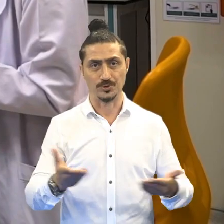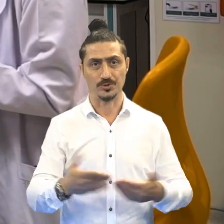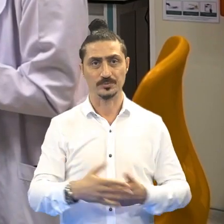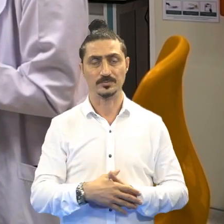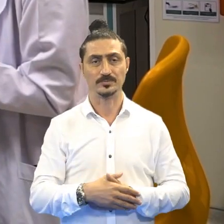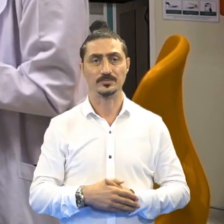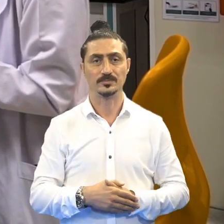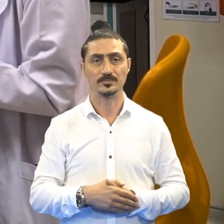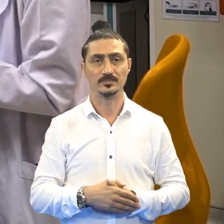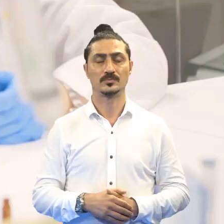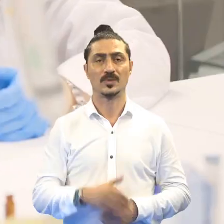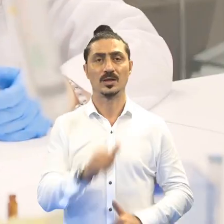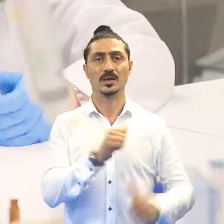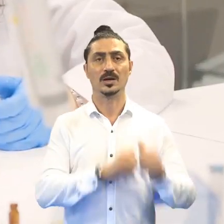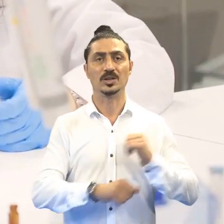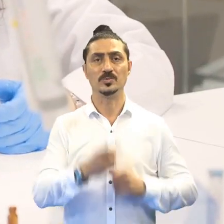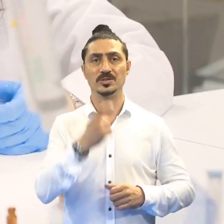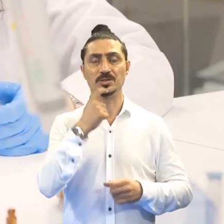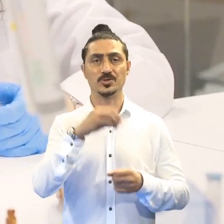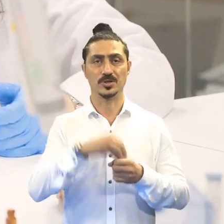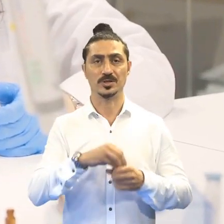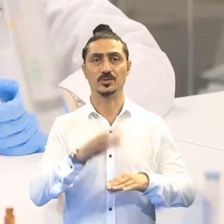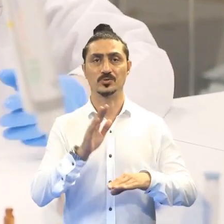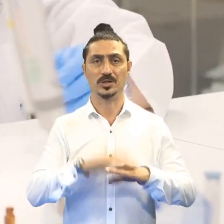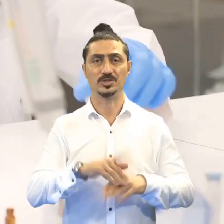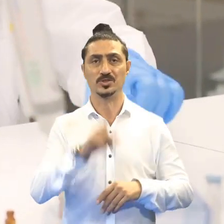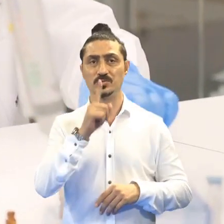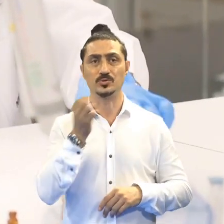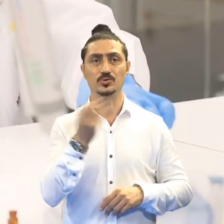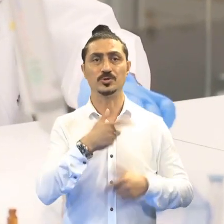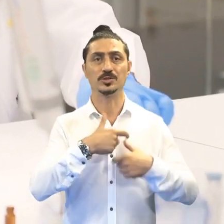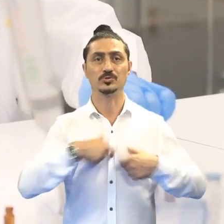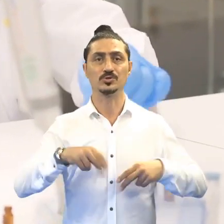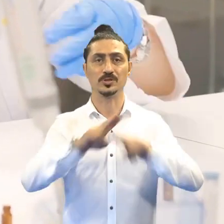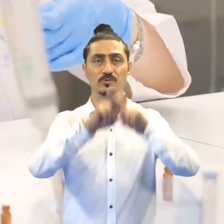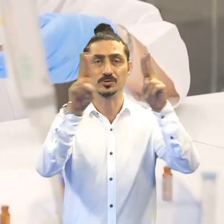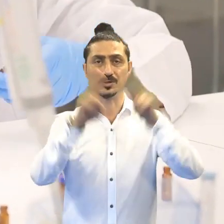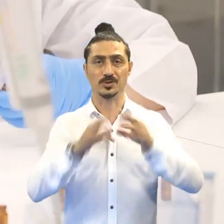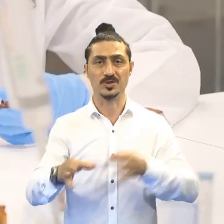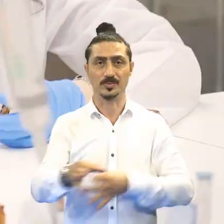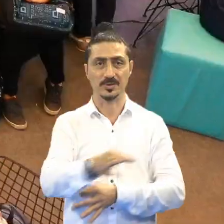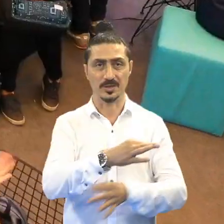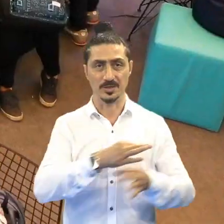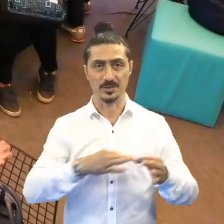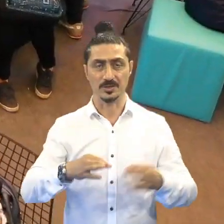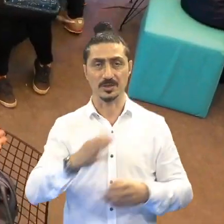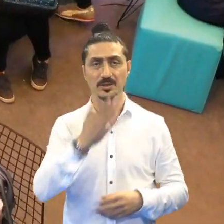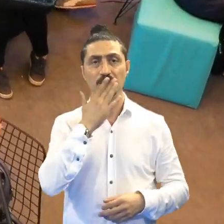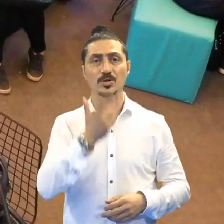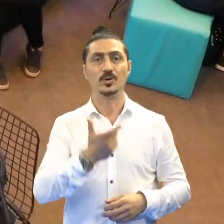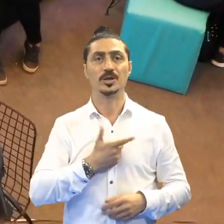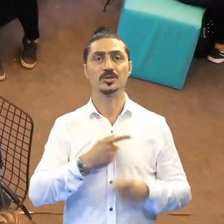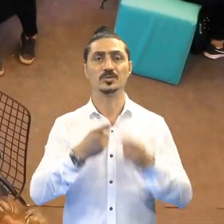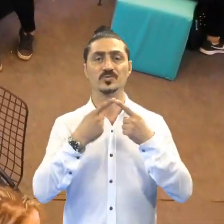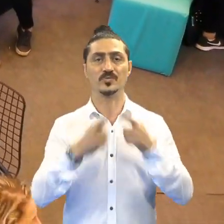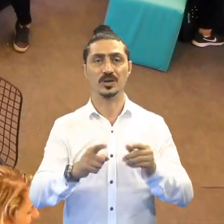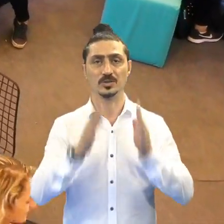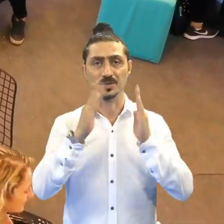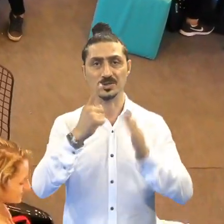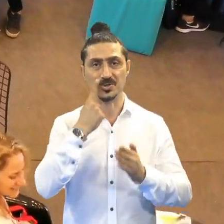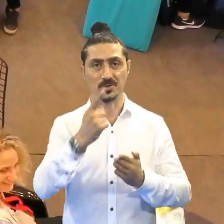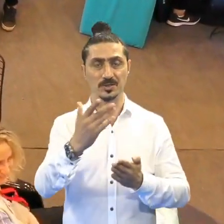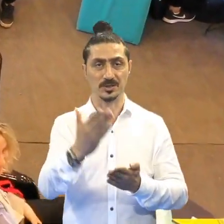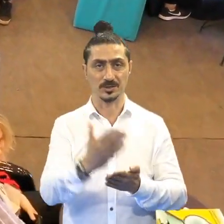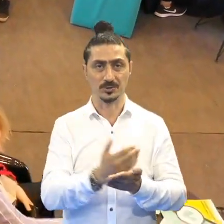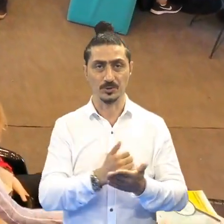imkanlar sunuyoruz. Akademik yıl içinde düzenlediğimiz yüzlerce ulusal ve uluslararası çaptaki etkinlikle öğrencilerimize farklı